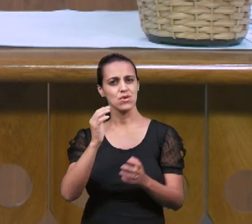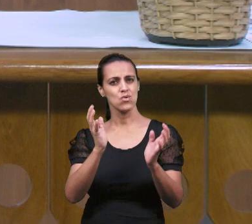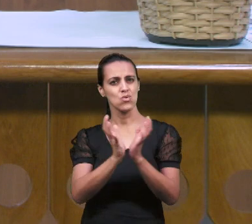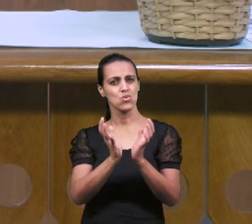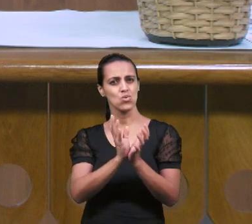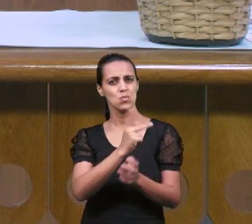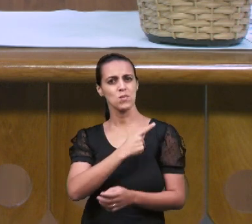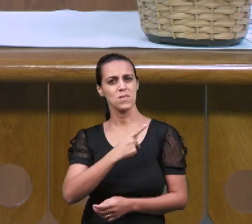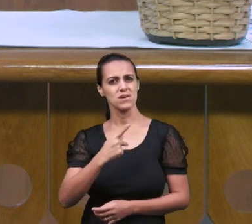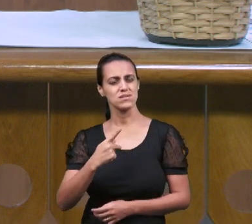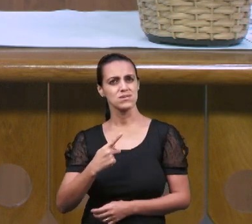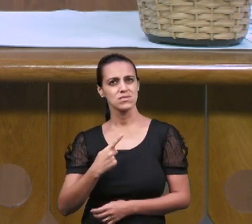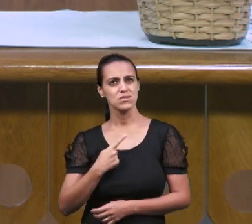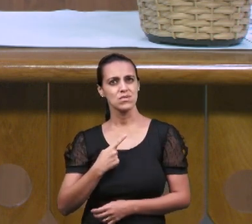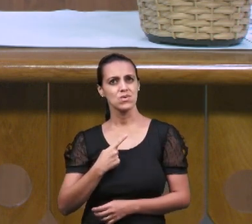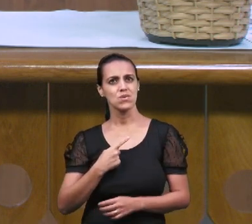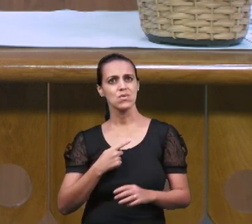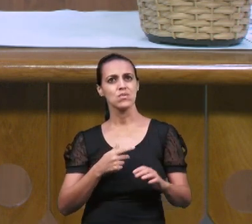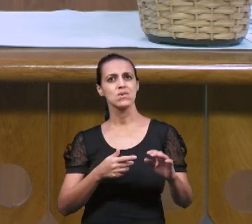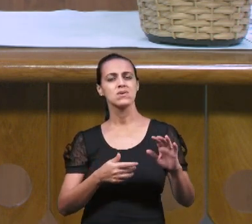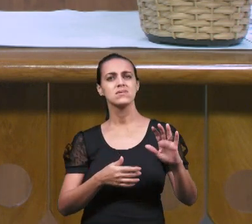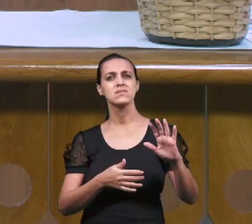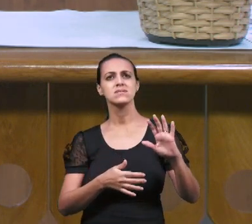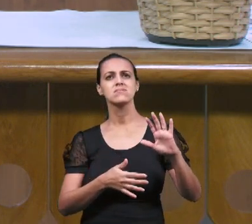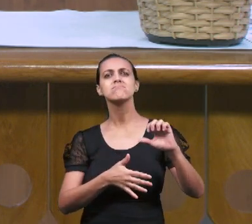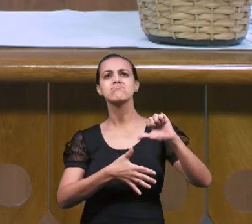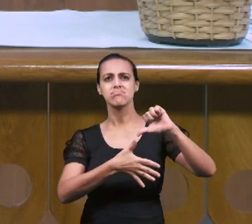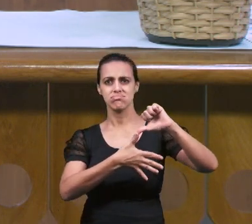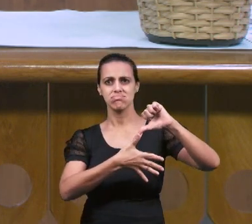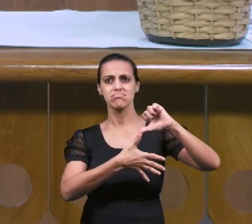pour un groupe de pasteurs de l'Amérique du Sud.